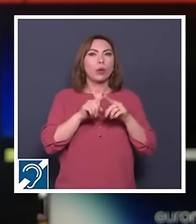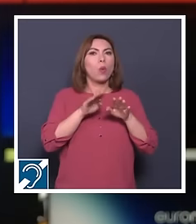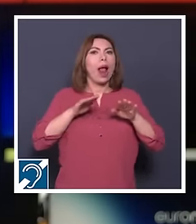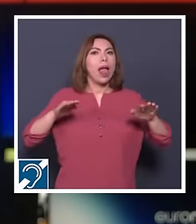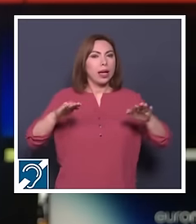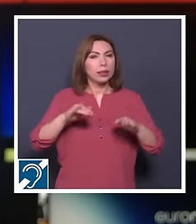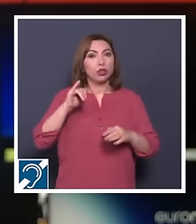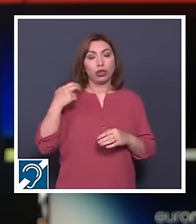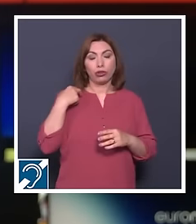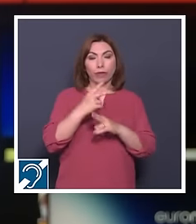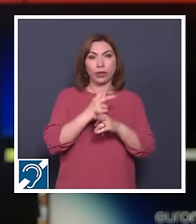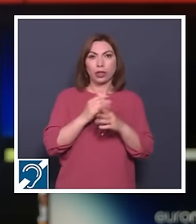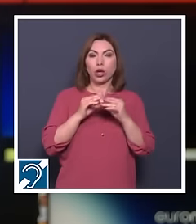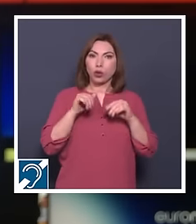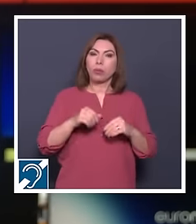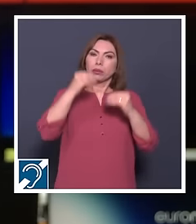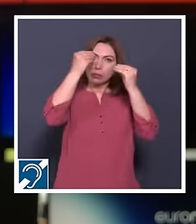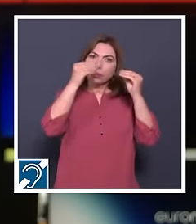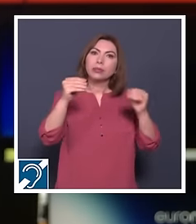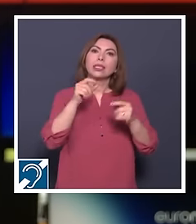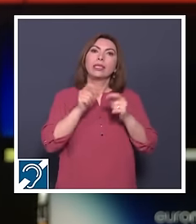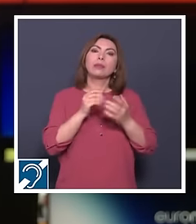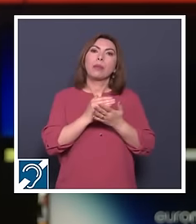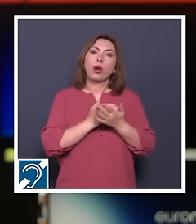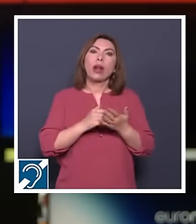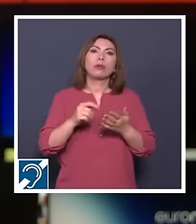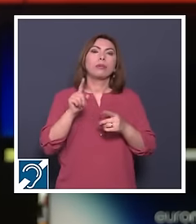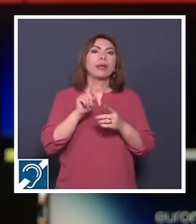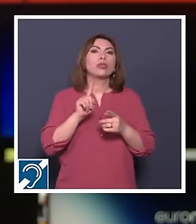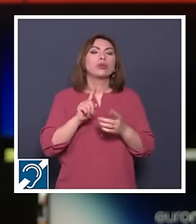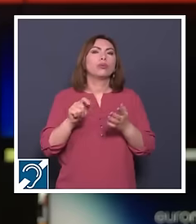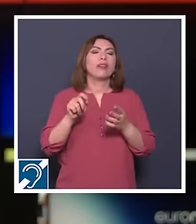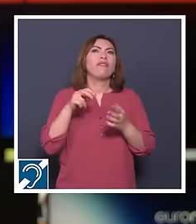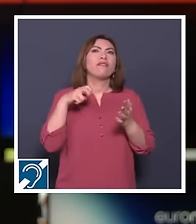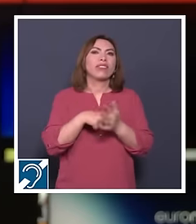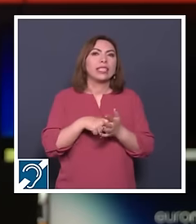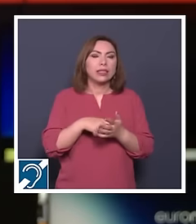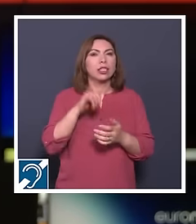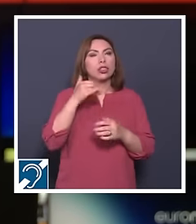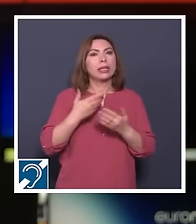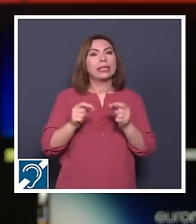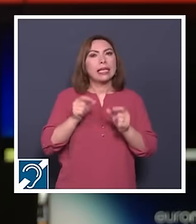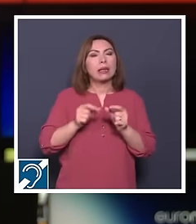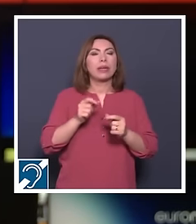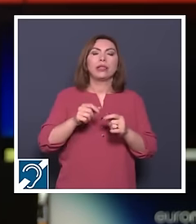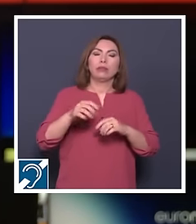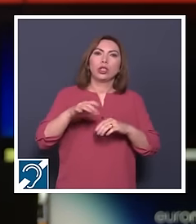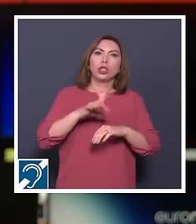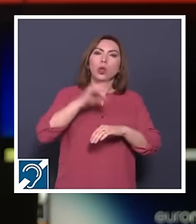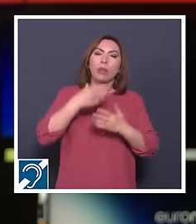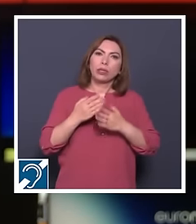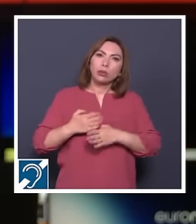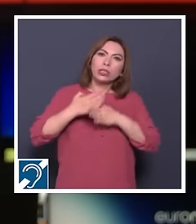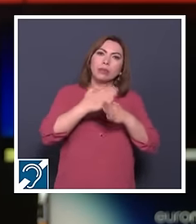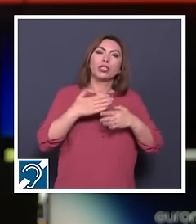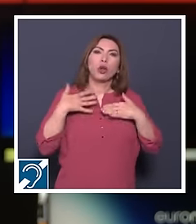aliații, iar șeful statului român a amintit de programul scutirii de vize, Visa Waiver, dar și despre soluții pentru sprijinirea